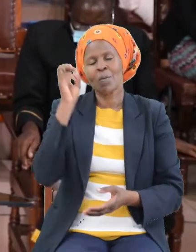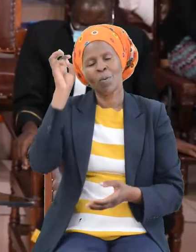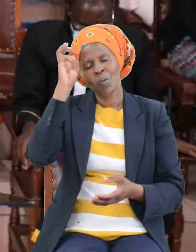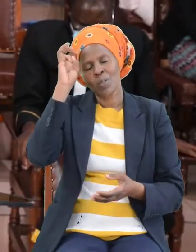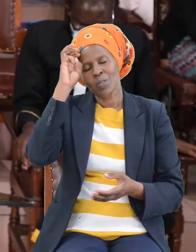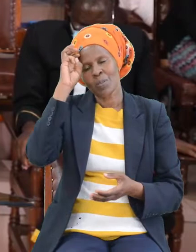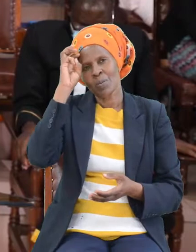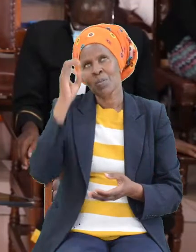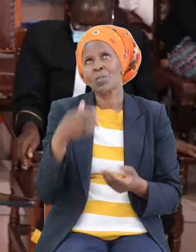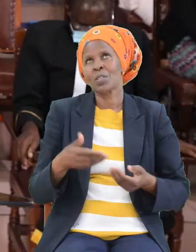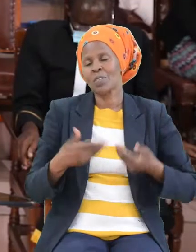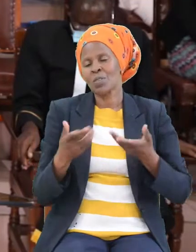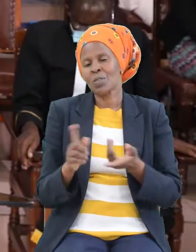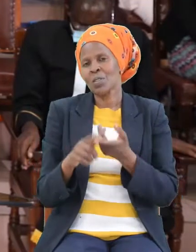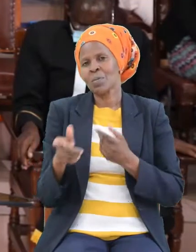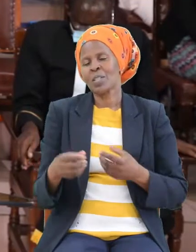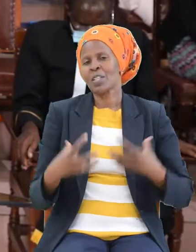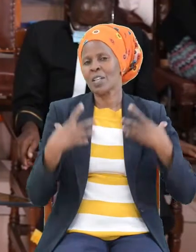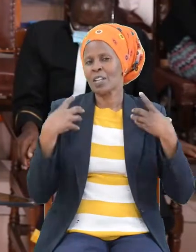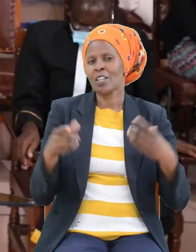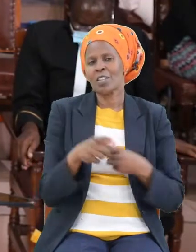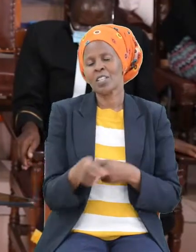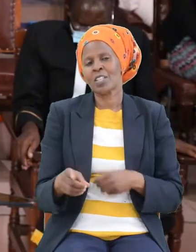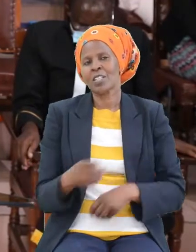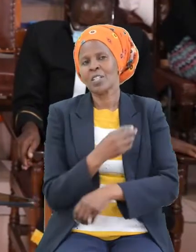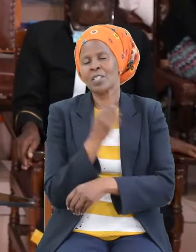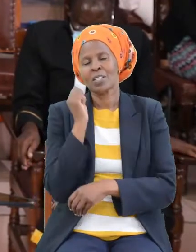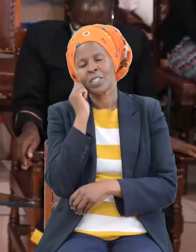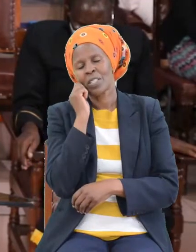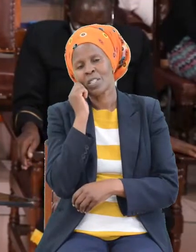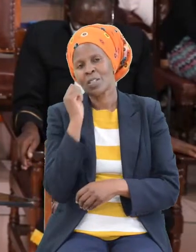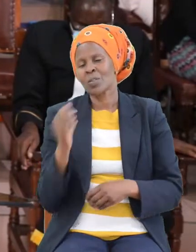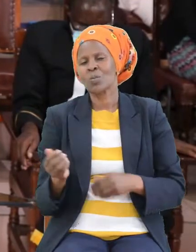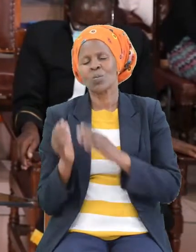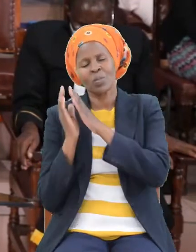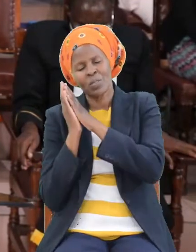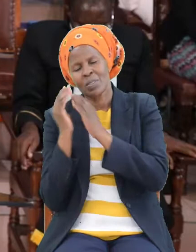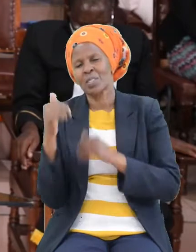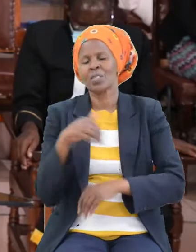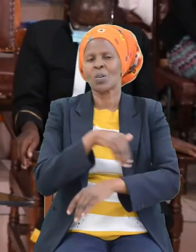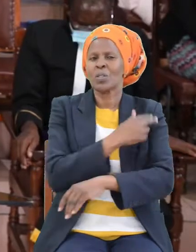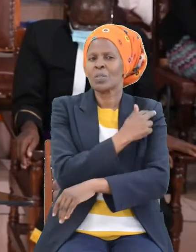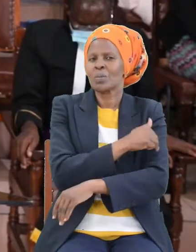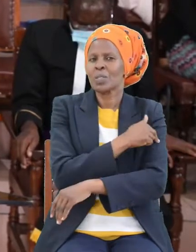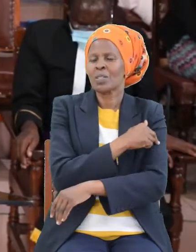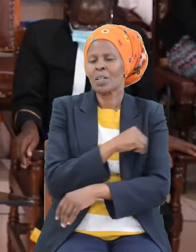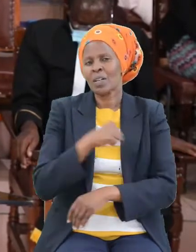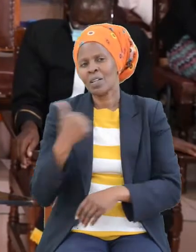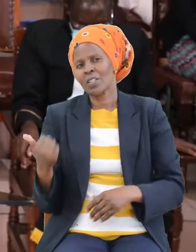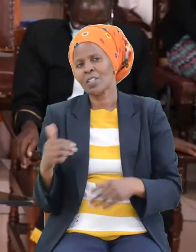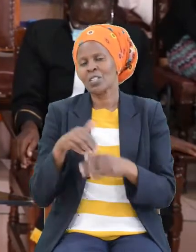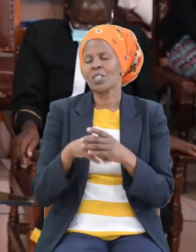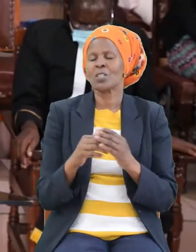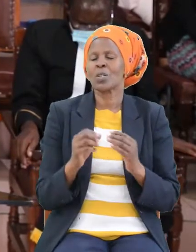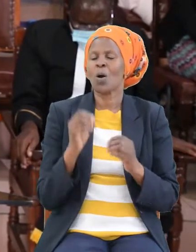uwapatia kwa kuwatibu Yesu Kristo. Ndiposa wale wamelazwa huko wakaponye. Tunajua kuna wengine wako nyumbani